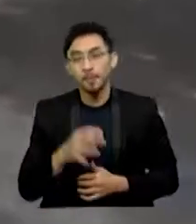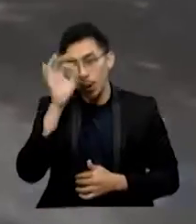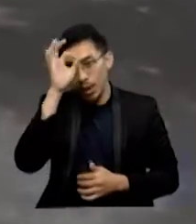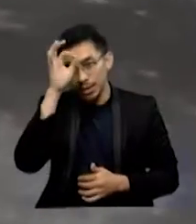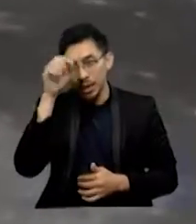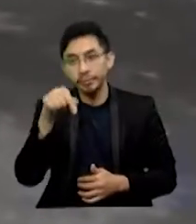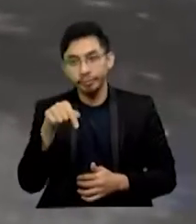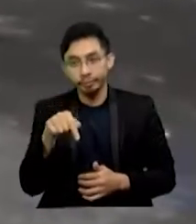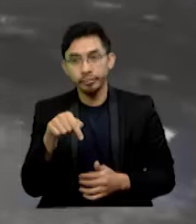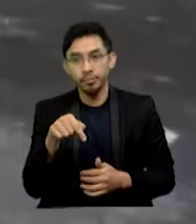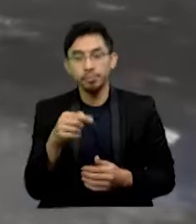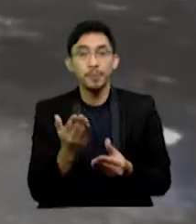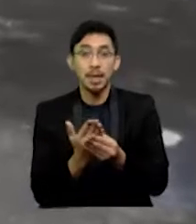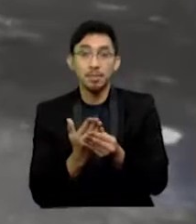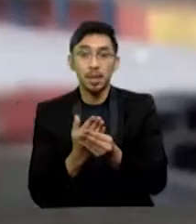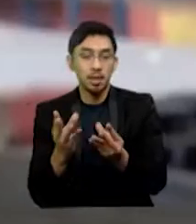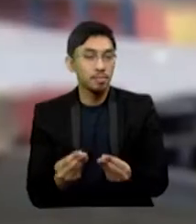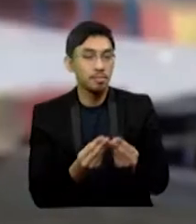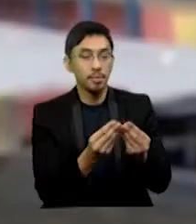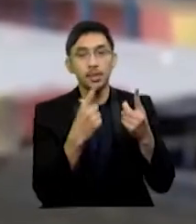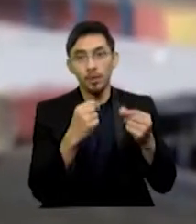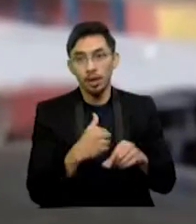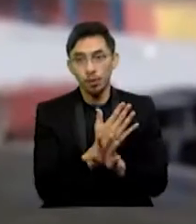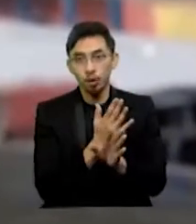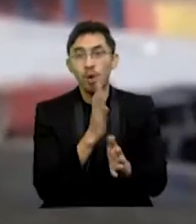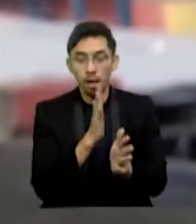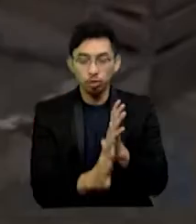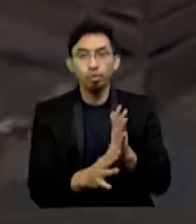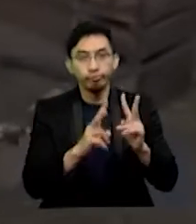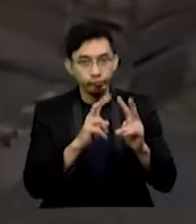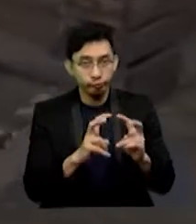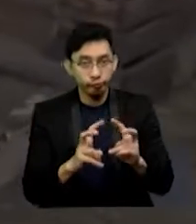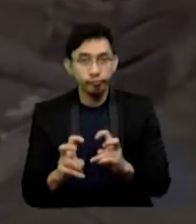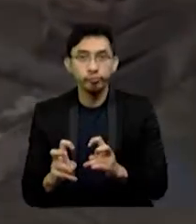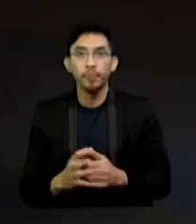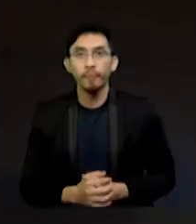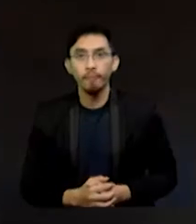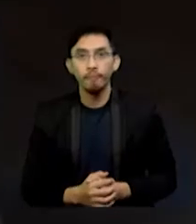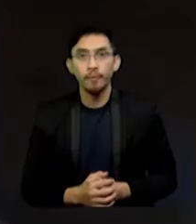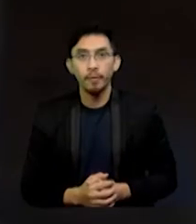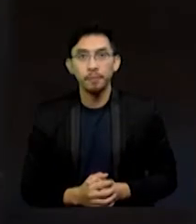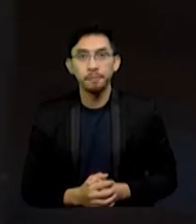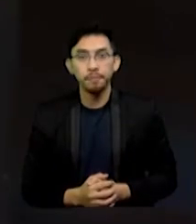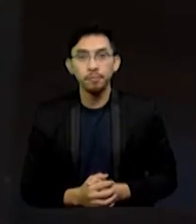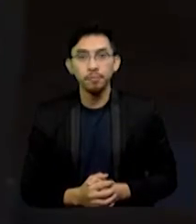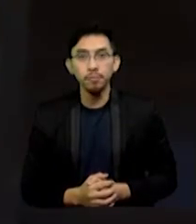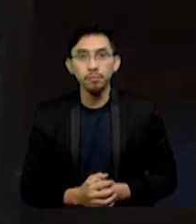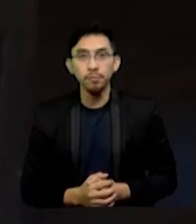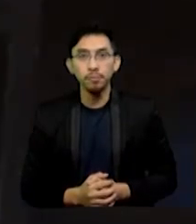Timur dan telah digelar olah tempat kejadian perkara. Dari Malang, Jawa Timur, Deni Irwansyah, iNews, melaporkan.